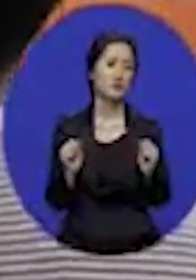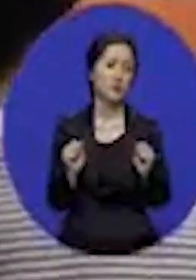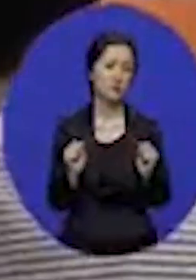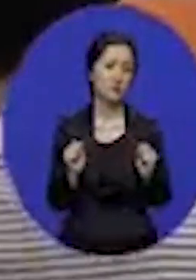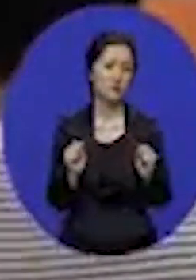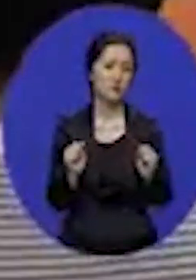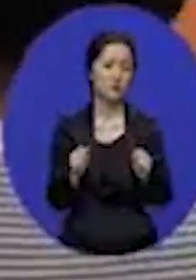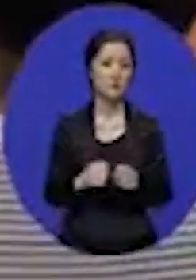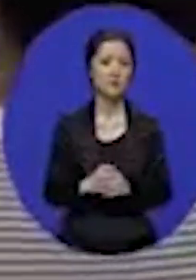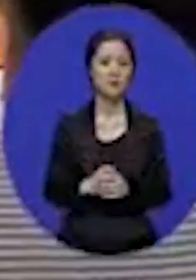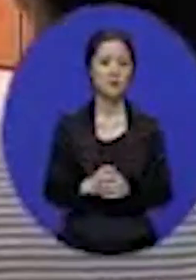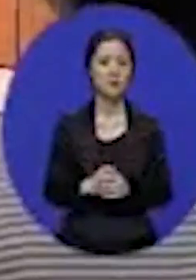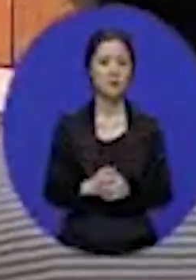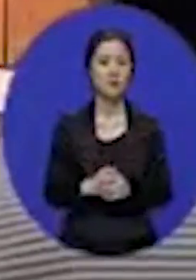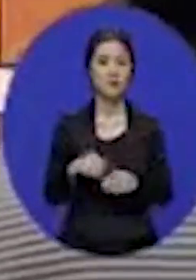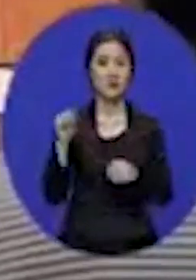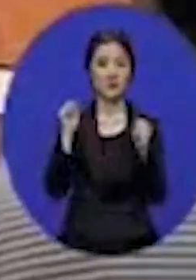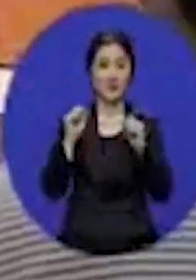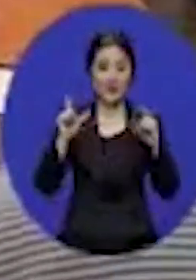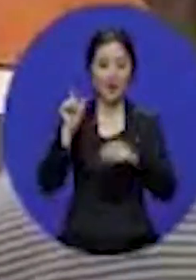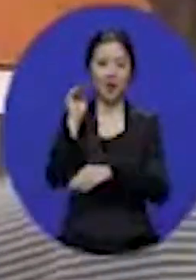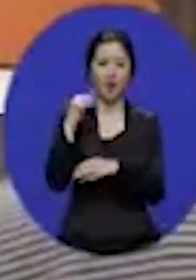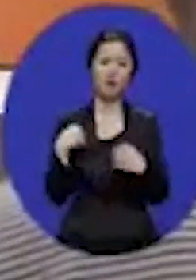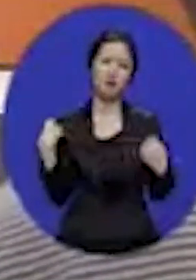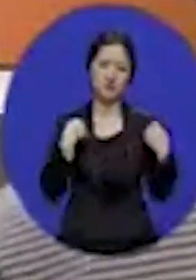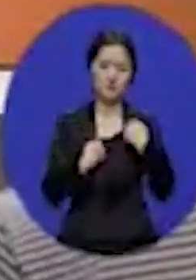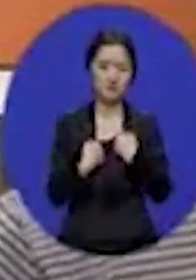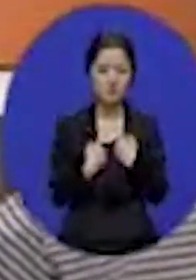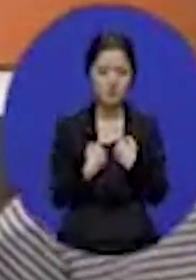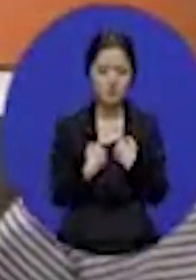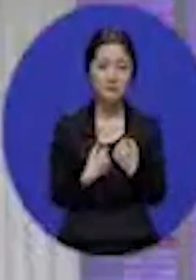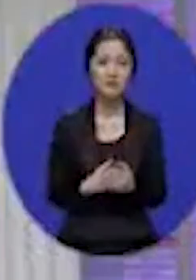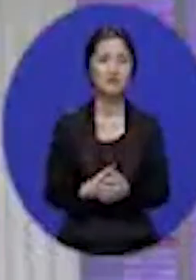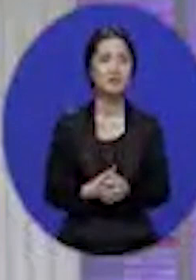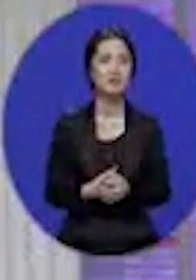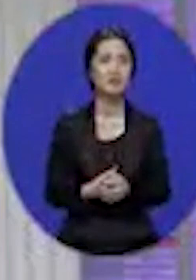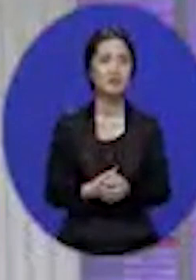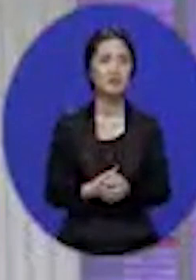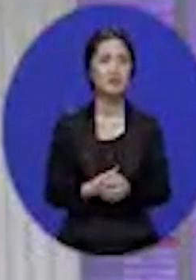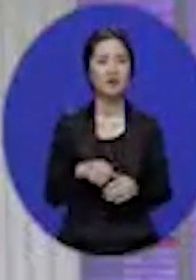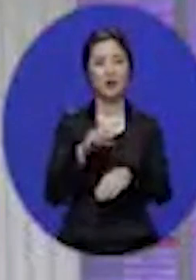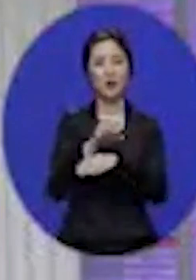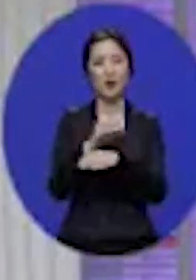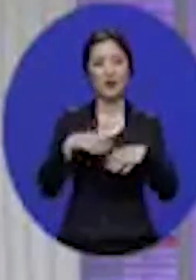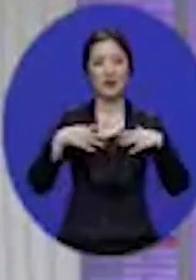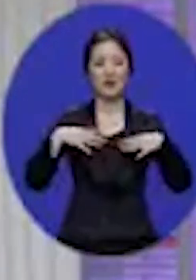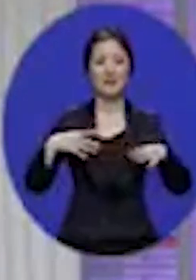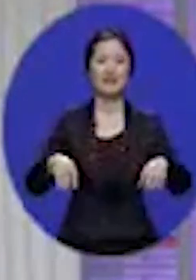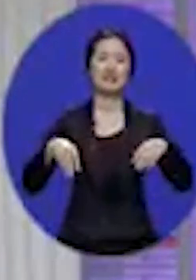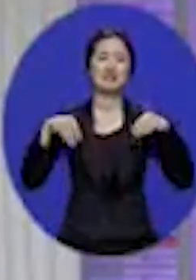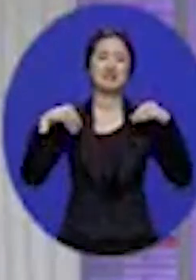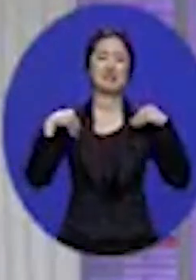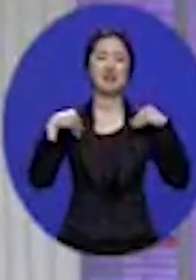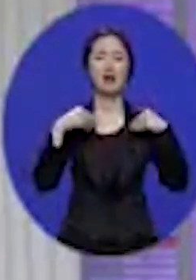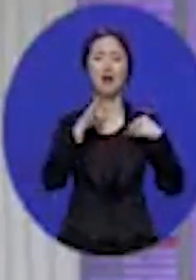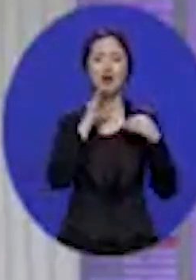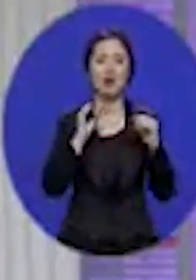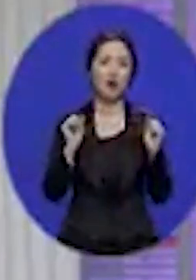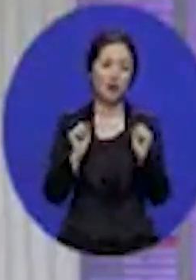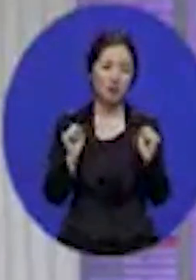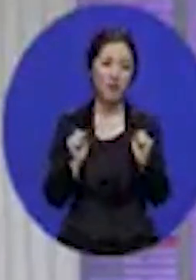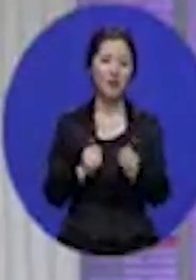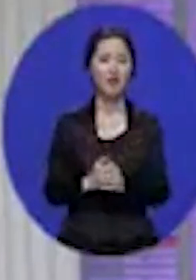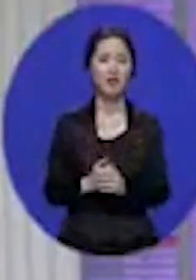추운지 겨울에 오리털 파카 입고 오리털 입을 이렇게 하고 코가 시려워서 못 잘 정도로. 네.